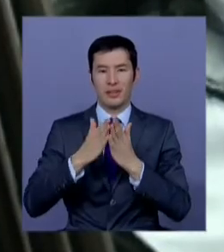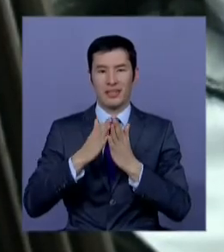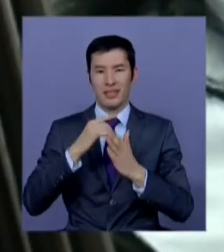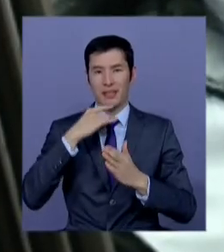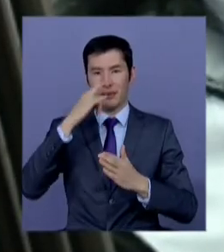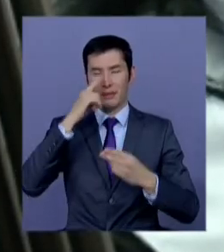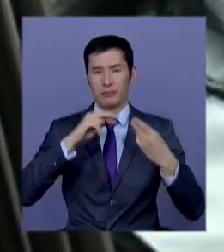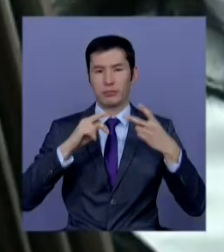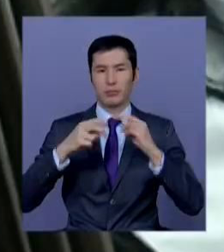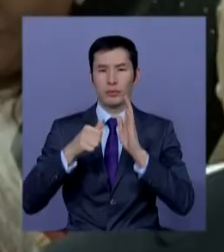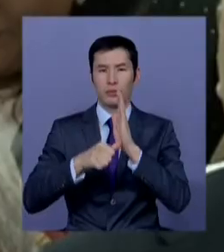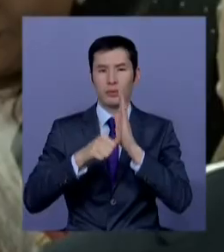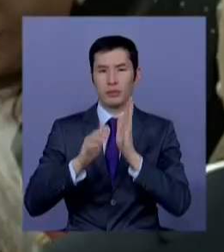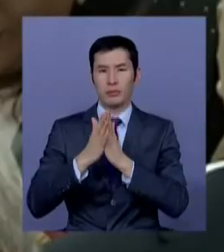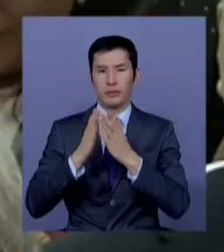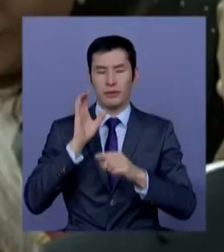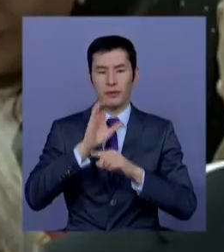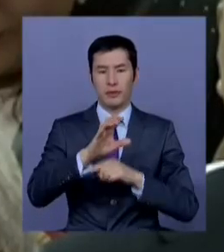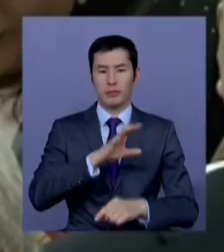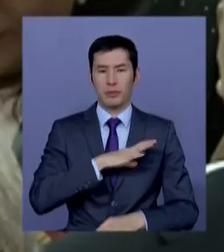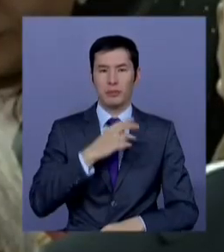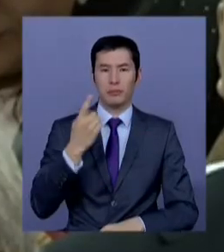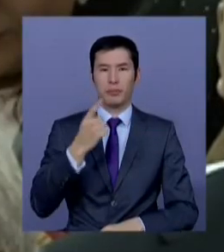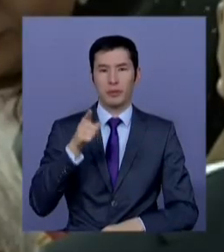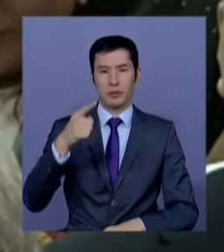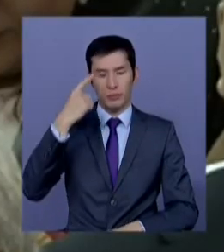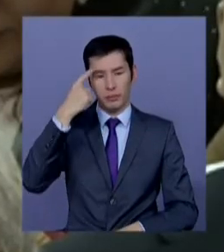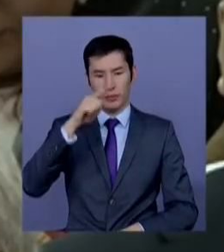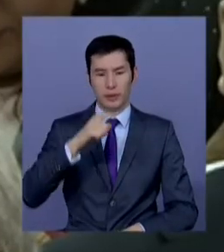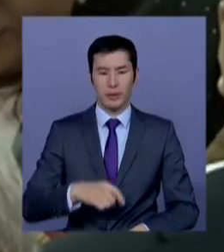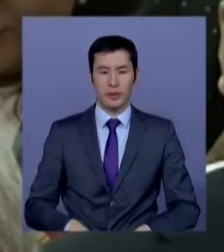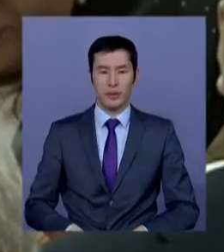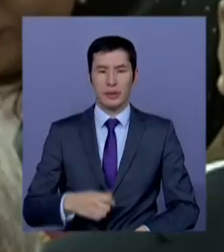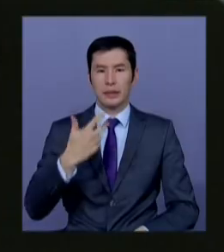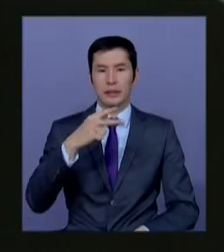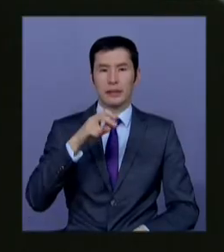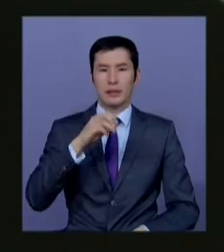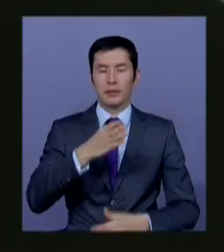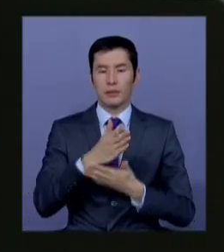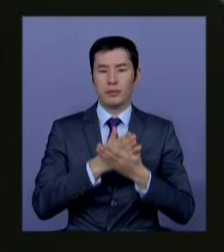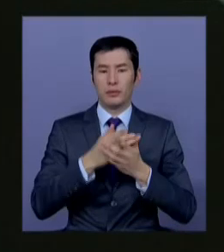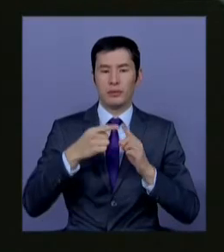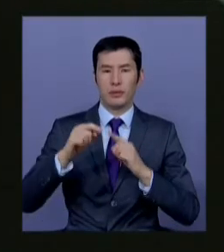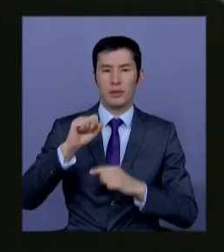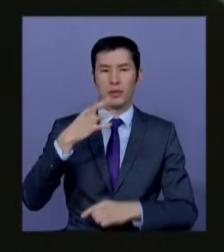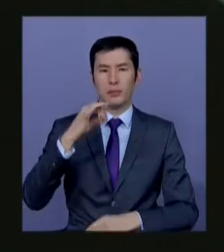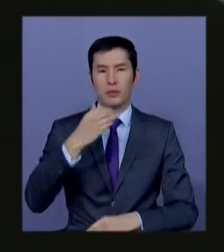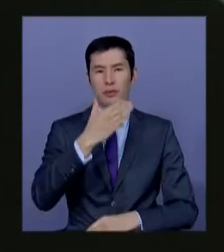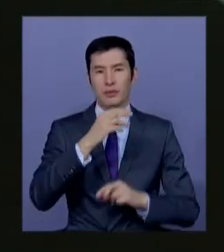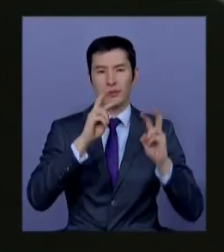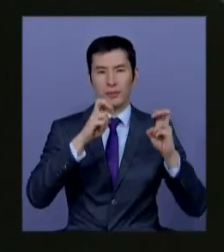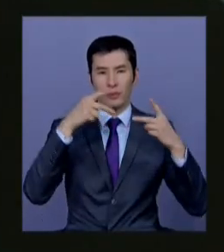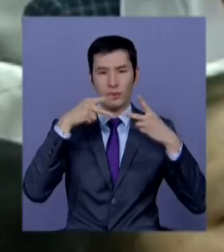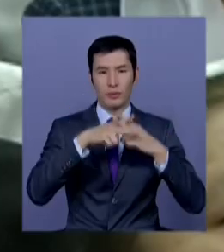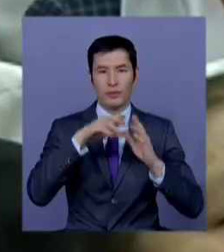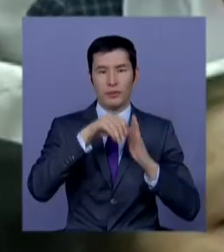білімінің 60-қа жуық оқулығы осы кісінің бастамасымен жасалды. Әдіскер ғалым 30 жылдан аса Абай атындағы университетте қазақ тілі кафедрасын